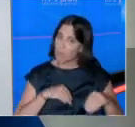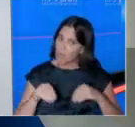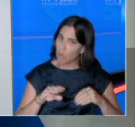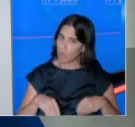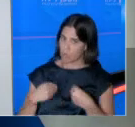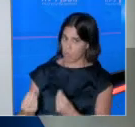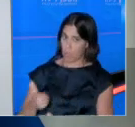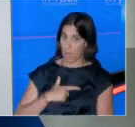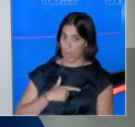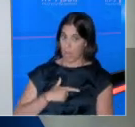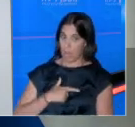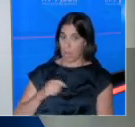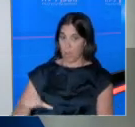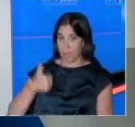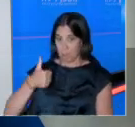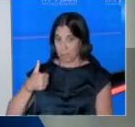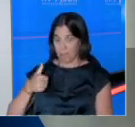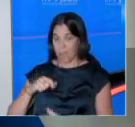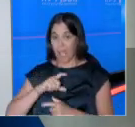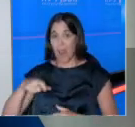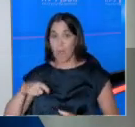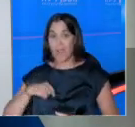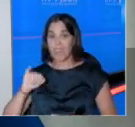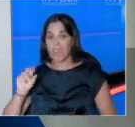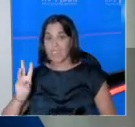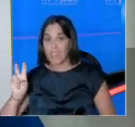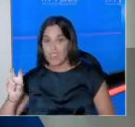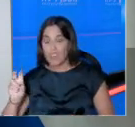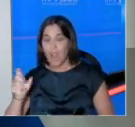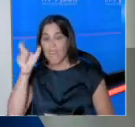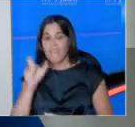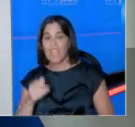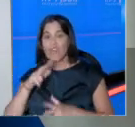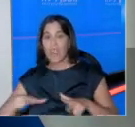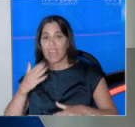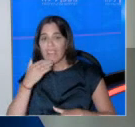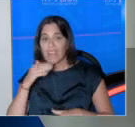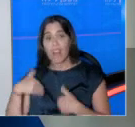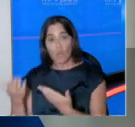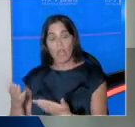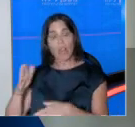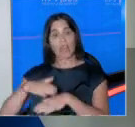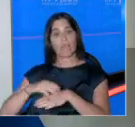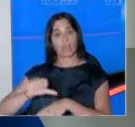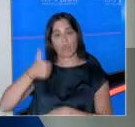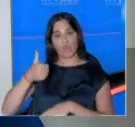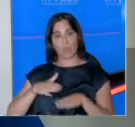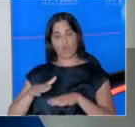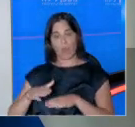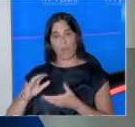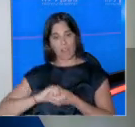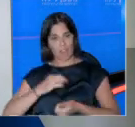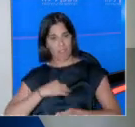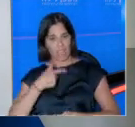מעניק לי, מנכ״ל מועצת יש"ע לשעבר, ואיש ארץ ישראל את תפקיד ראש הממשלה, ולידידי גדעון